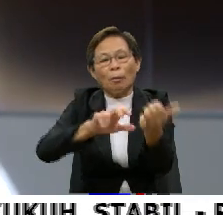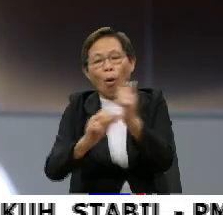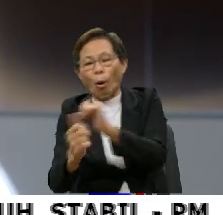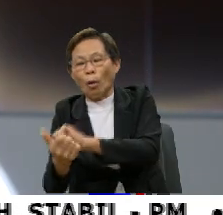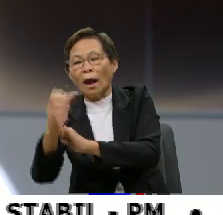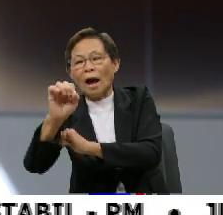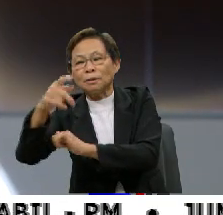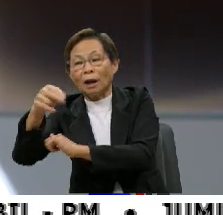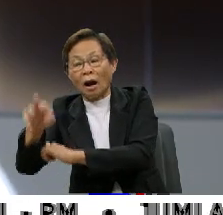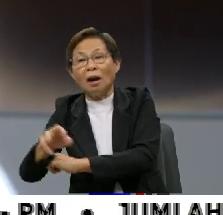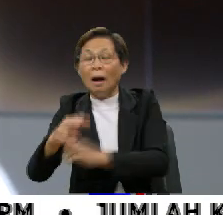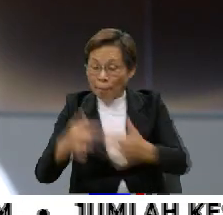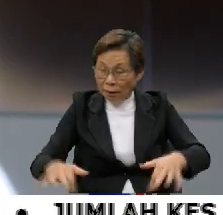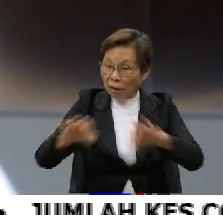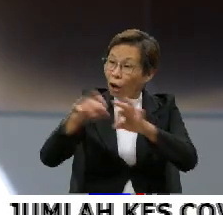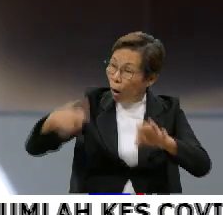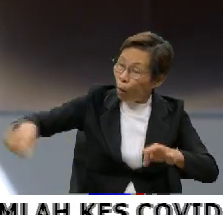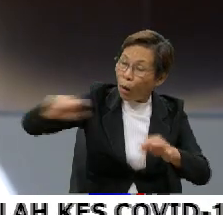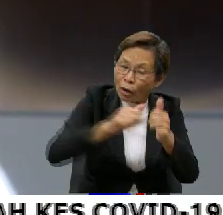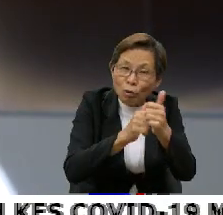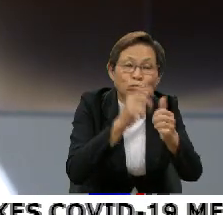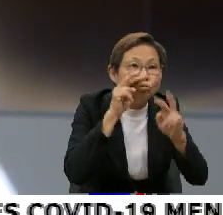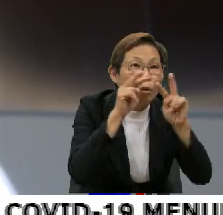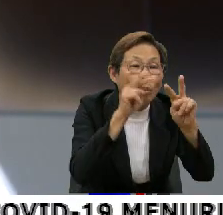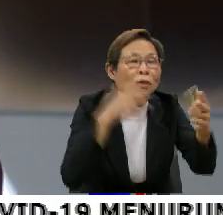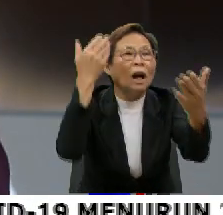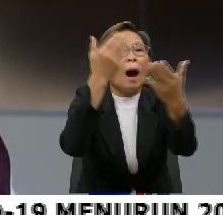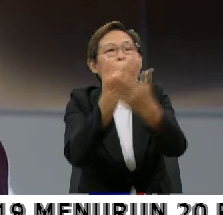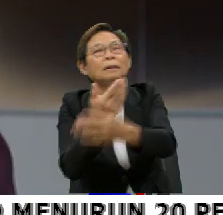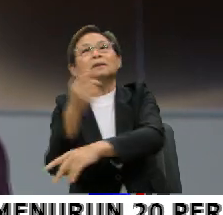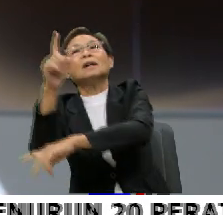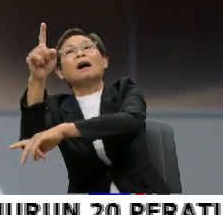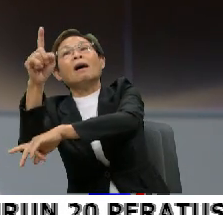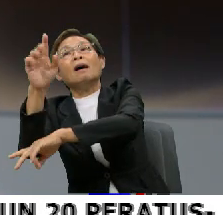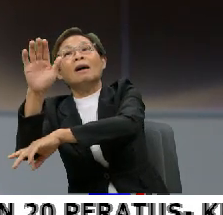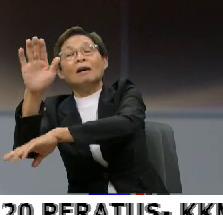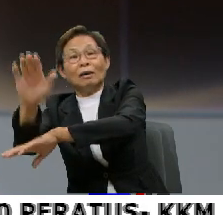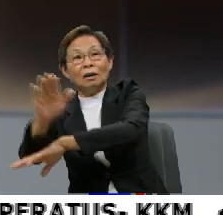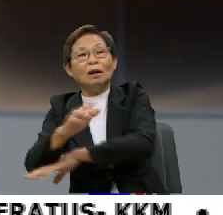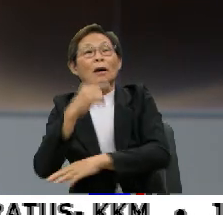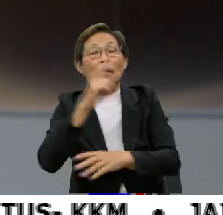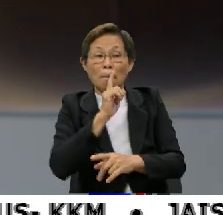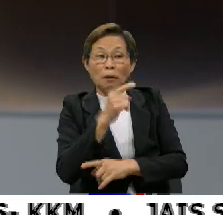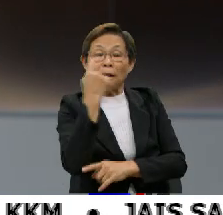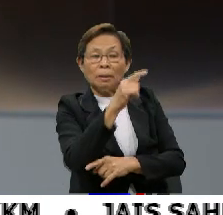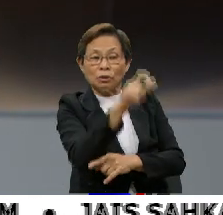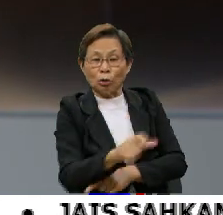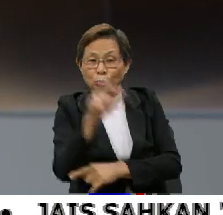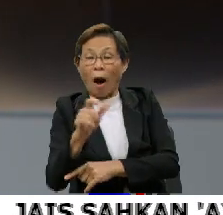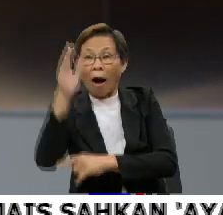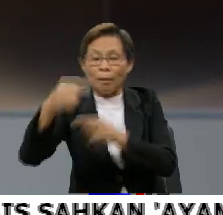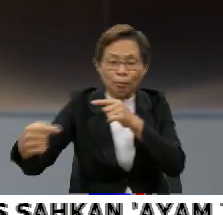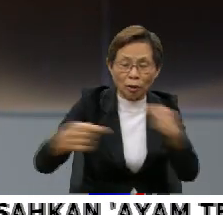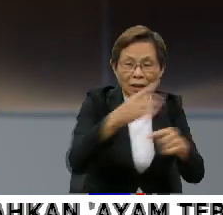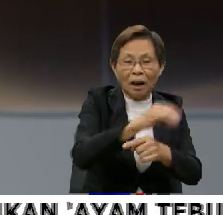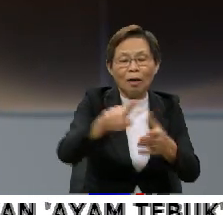untuk Anda terus mengikuti kami sehingga tengah hari nanti memastikan Siapakah calon-calon pilihan Anda khususnya yang akan bertanding